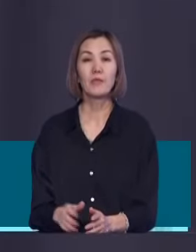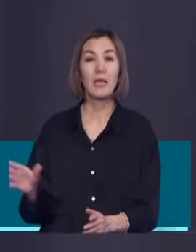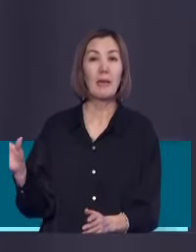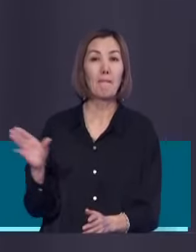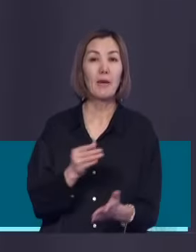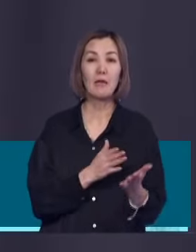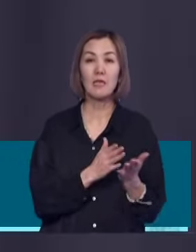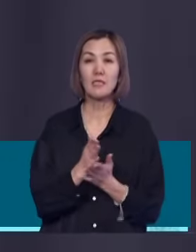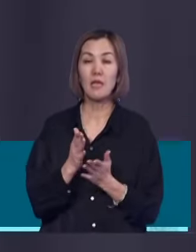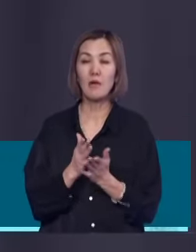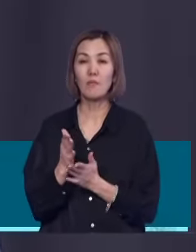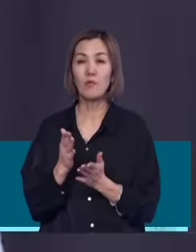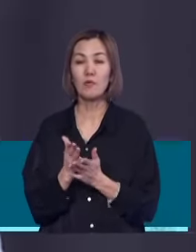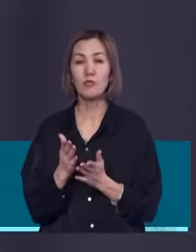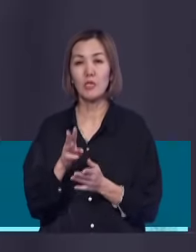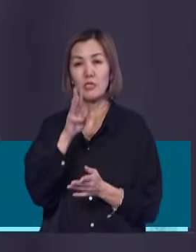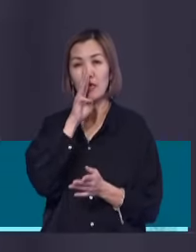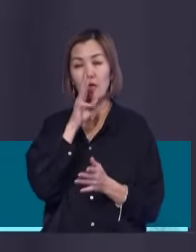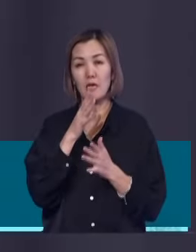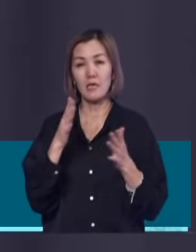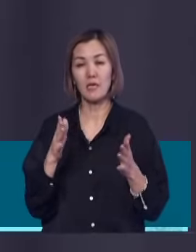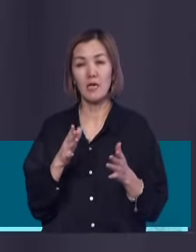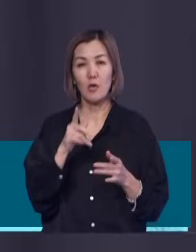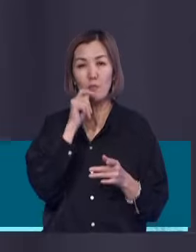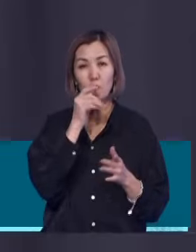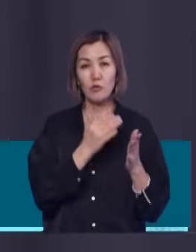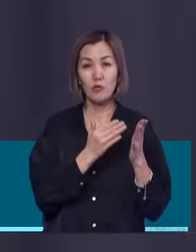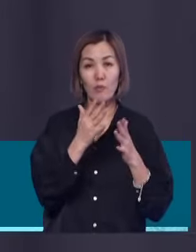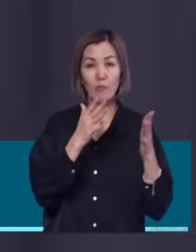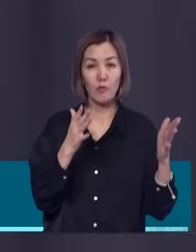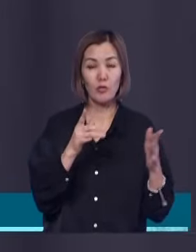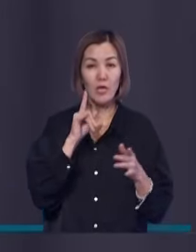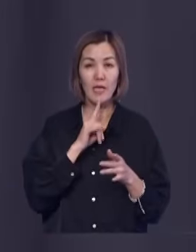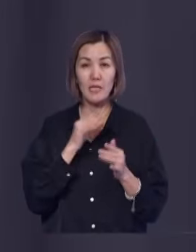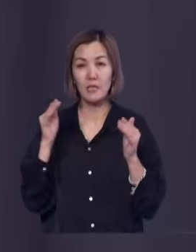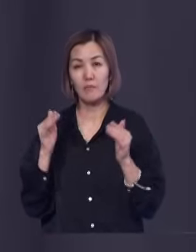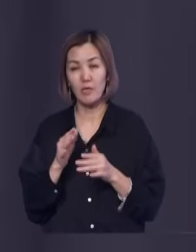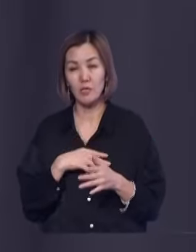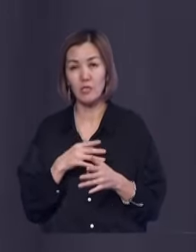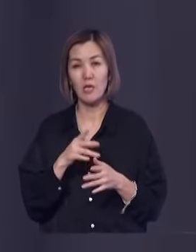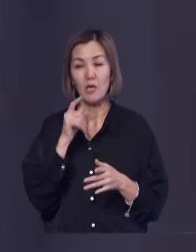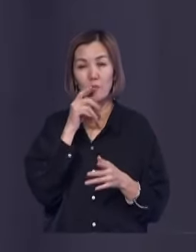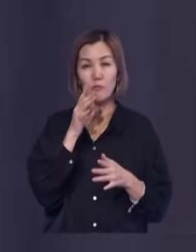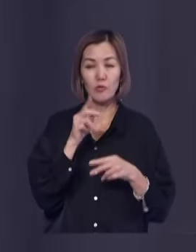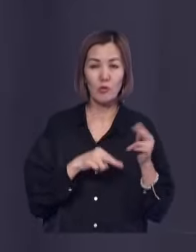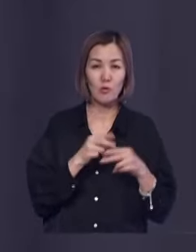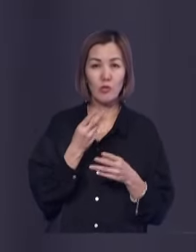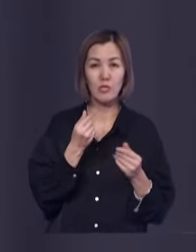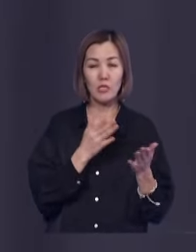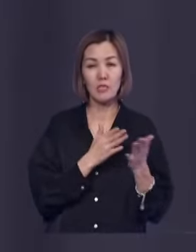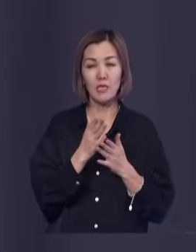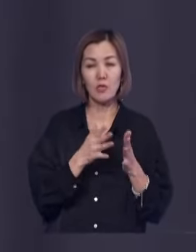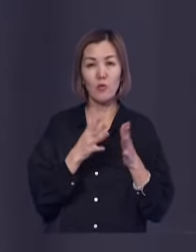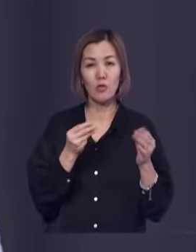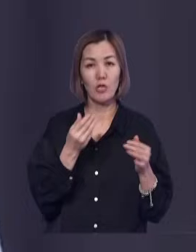Барлық сала бойынша гендерлік жалақы алшақтығы ерлердің пайдасына шешіледі. Ер азаматтар құрылыс, қаржы секторларында көп табыс табады.